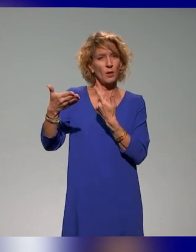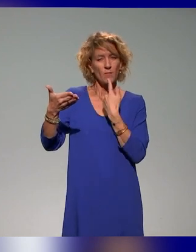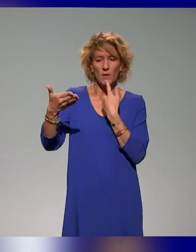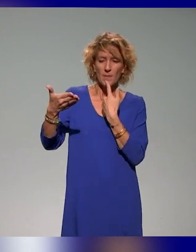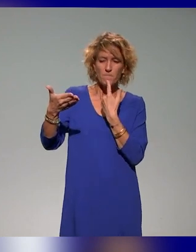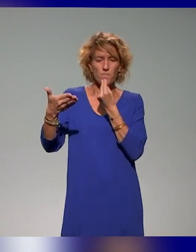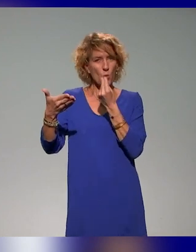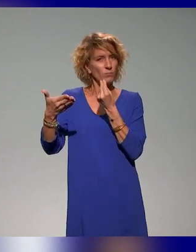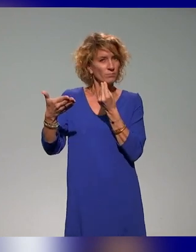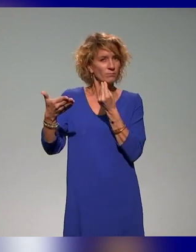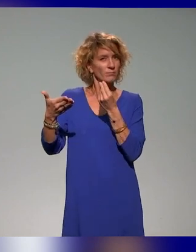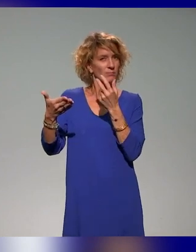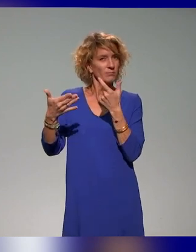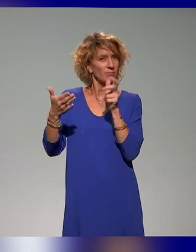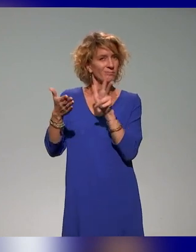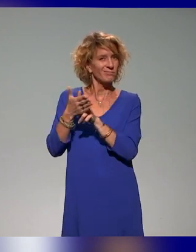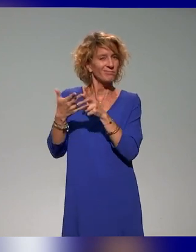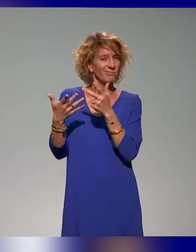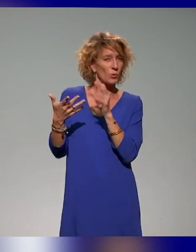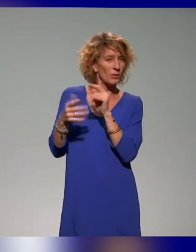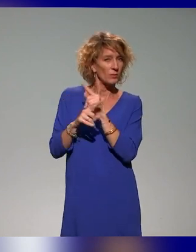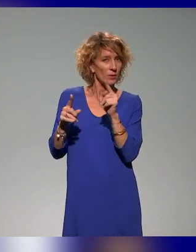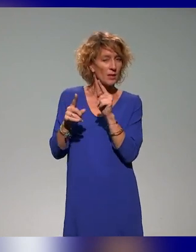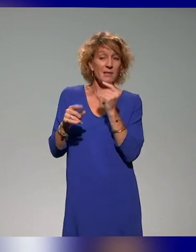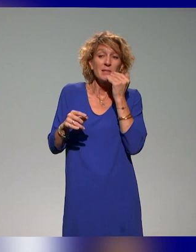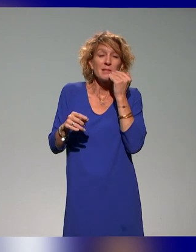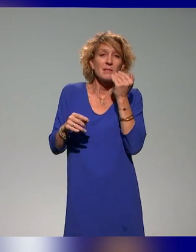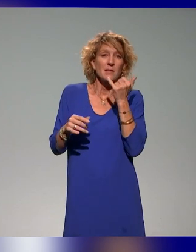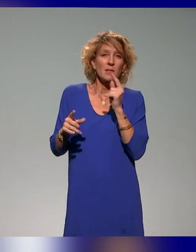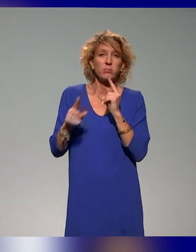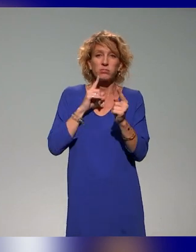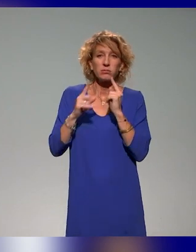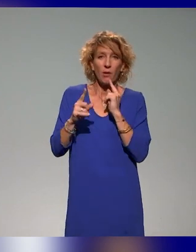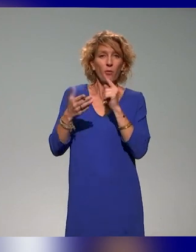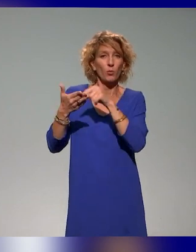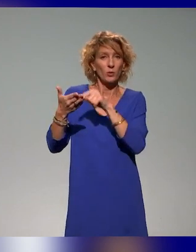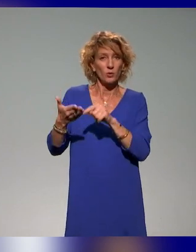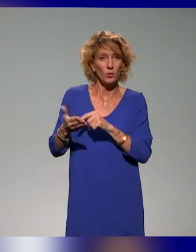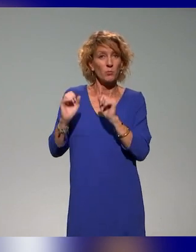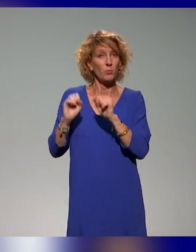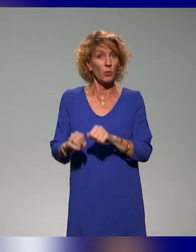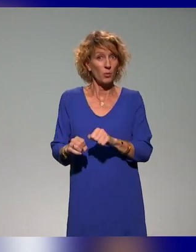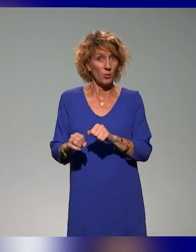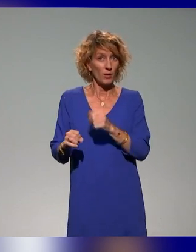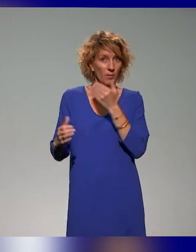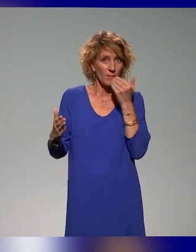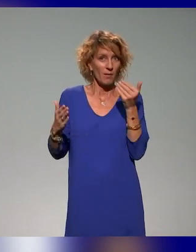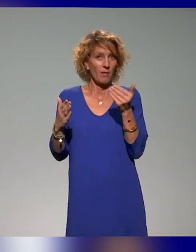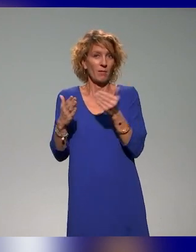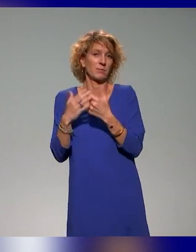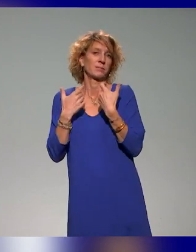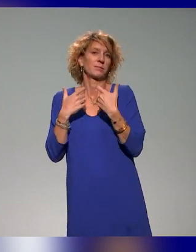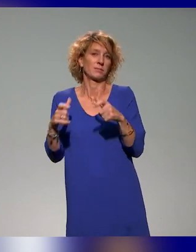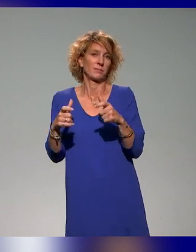dans le vrai ou dans le faux, et à partir de là, corriger les erreurs qu'ils ont faites et améliorer l'accessibilité de leur